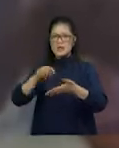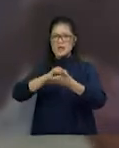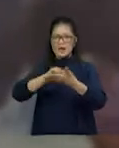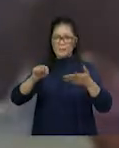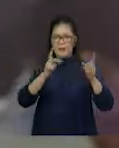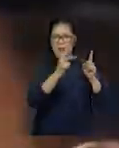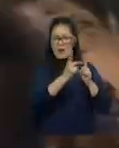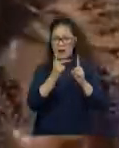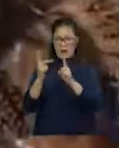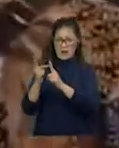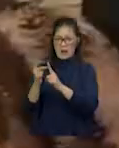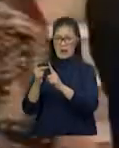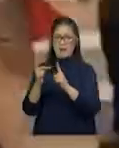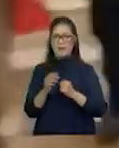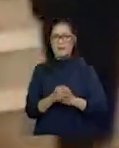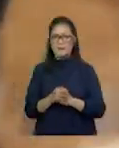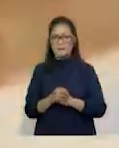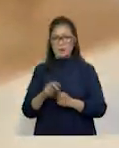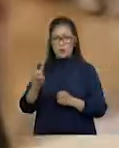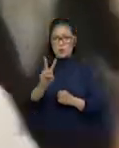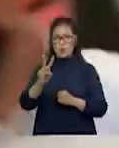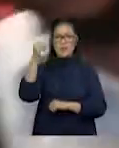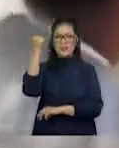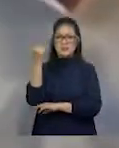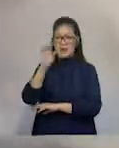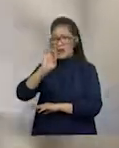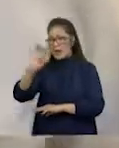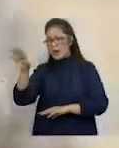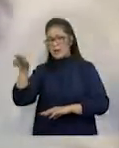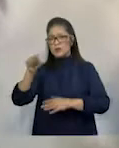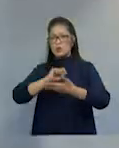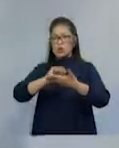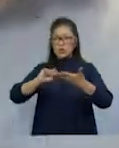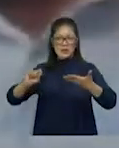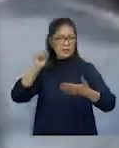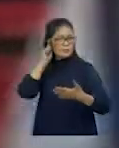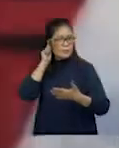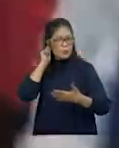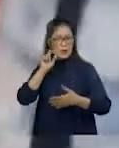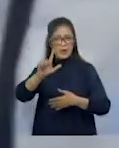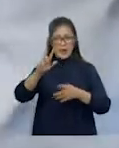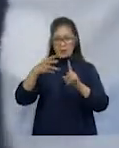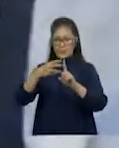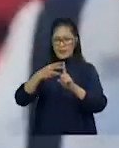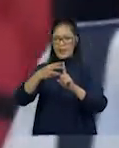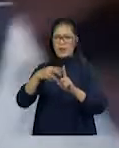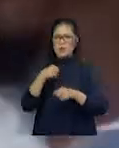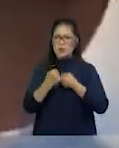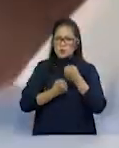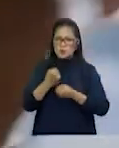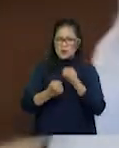HH. Sementara dua tersangka lainnya adalah notaris wanita berinisial LD dan pihak swasta